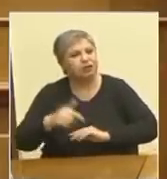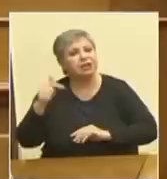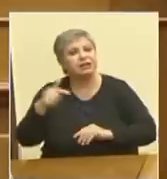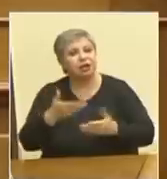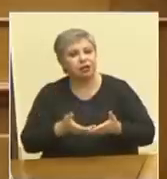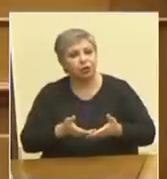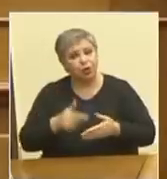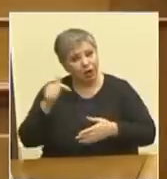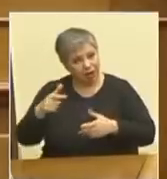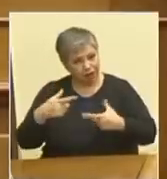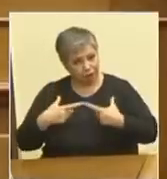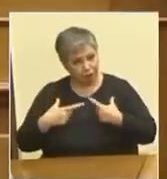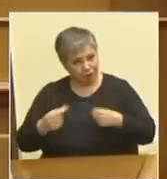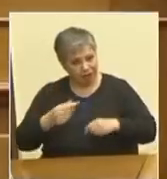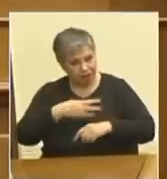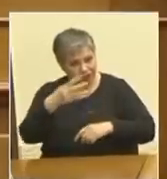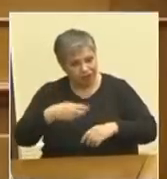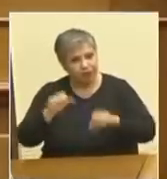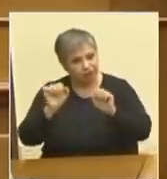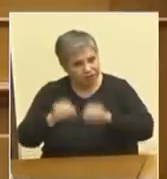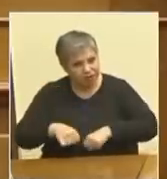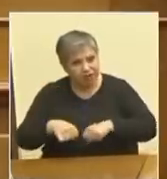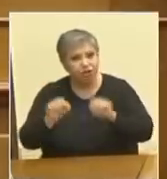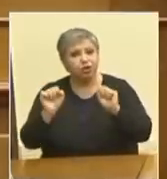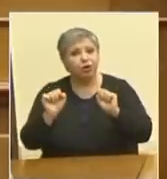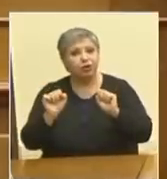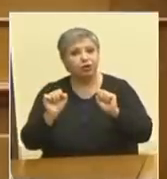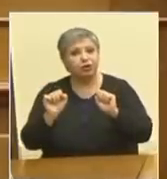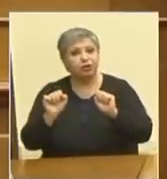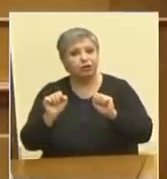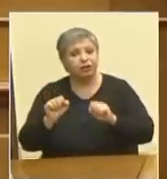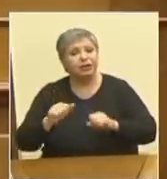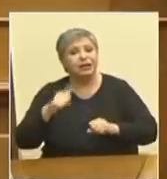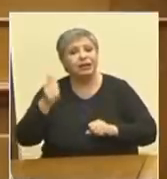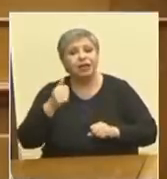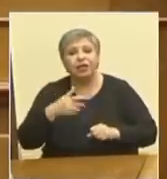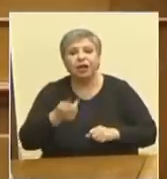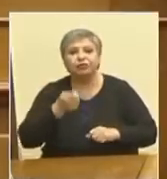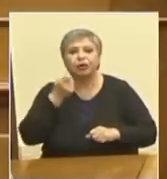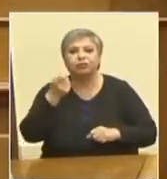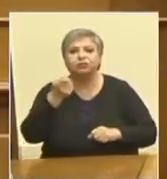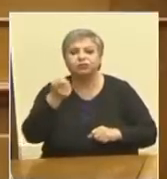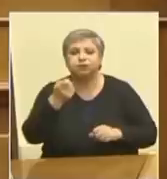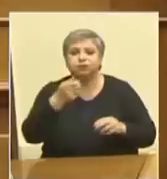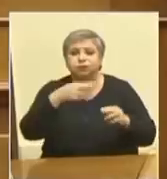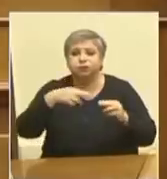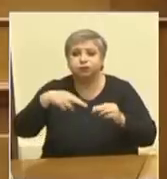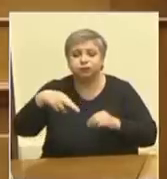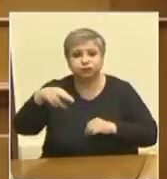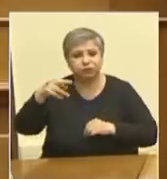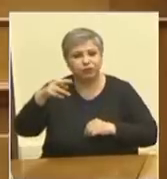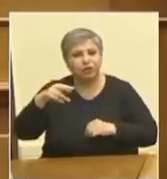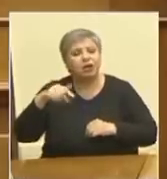δεν ήταν στέλεχός σας, κύριε Τσίπρα? Αυξήθηκαν ή δεν αυξήθηκαν τα χρέη της ΕΛΦΕ στη ΔΕΠΑ επί των δικών